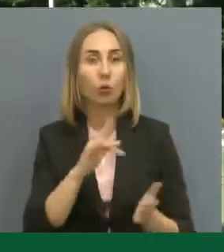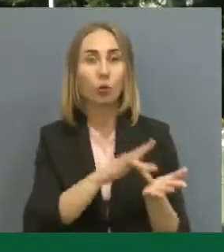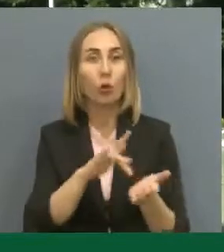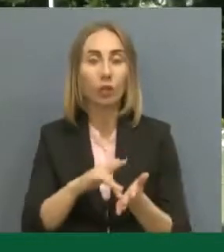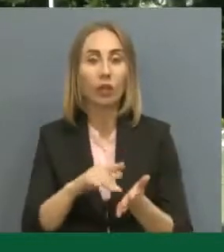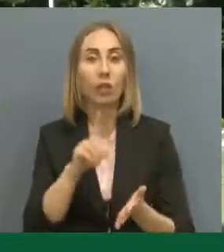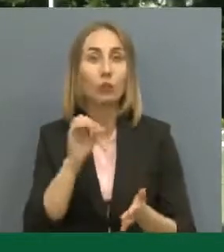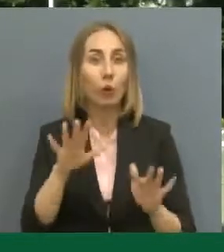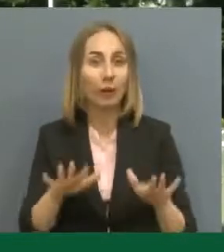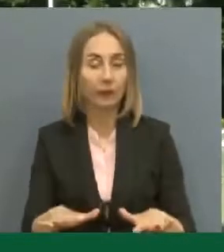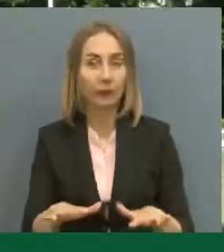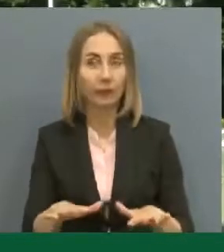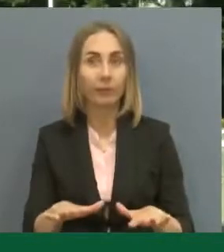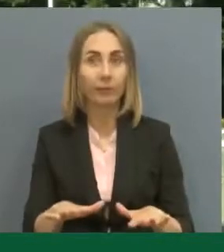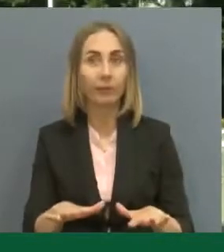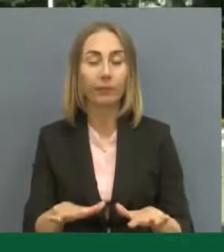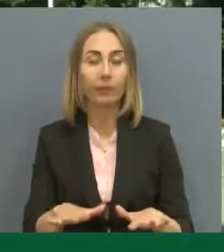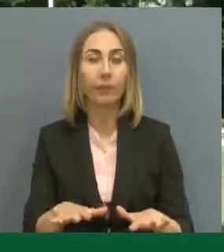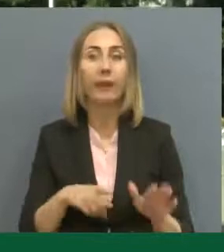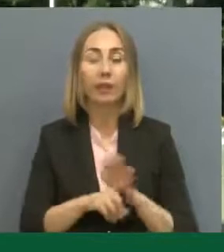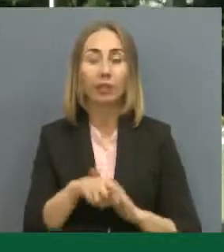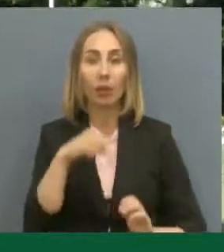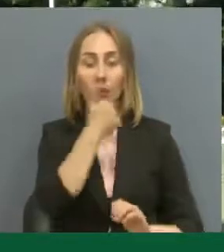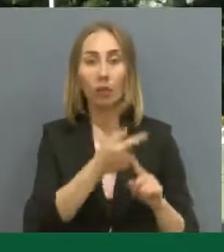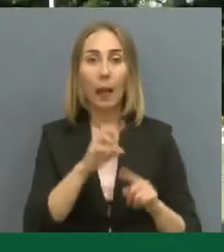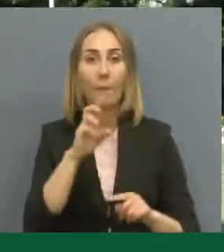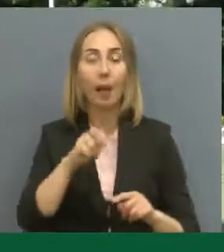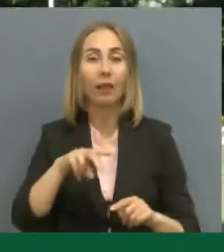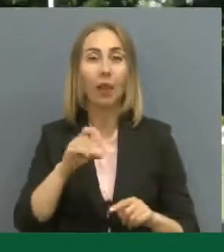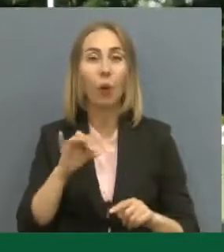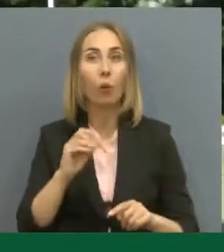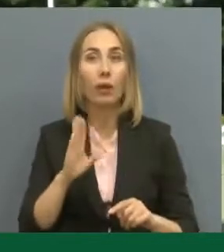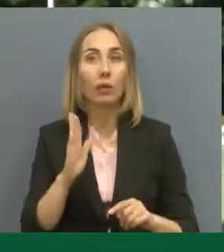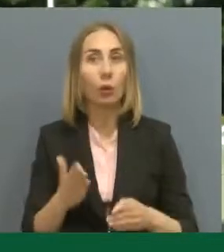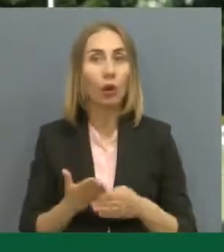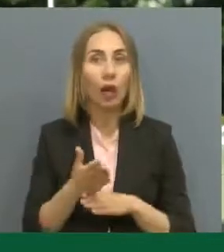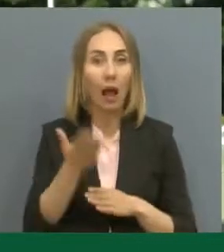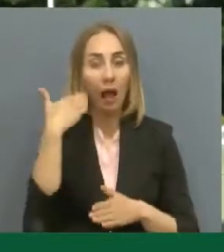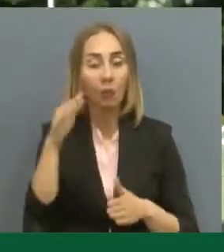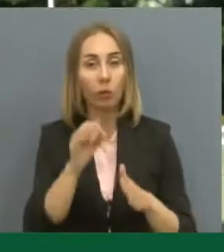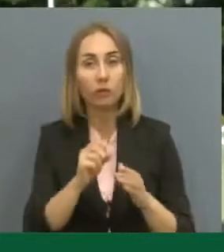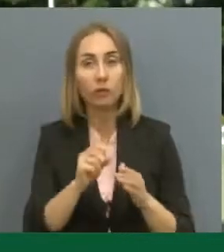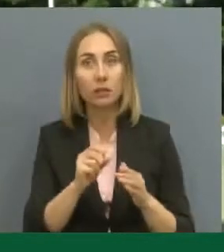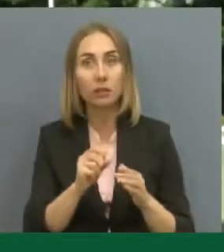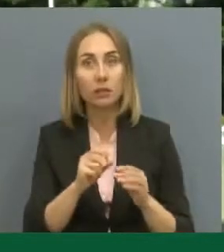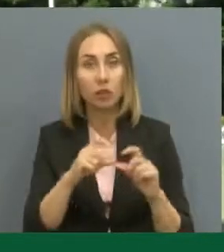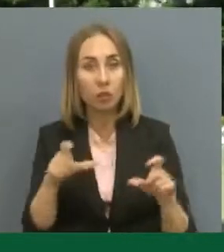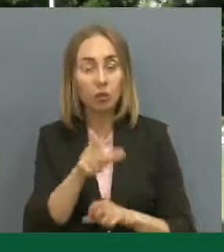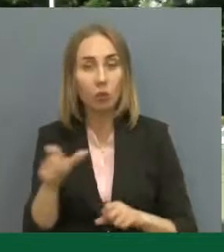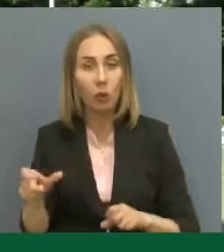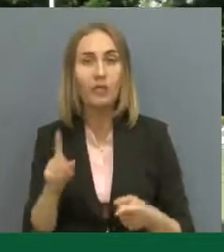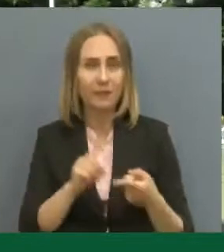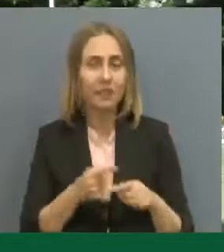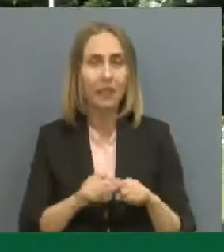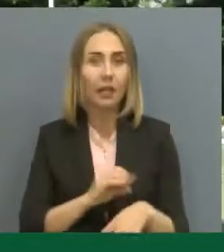зоны. Так как с начала года в «Балдаурен» заезжали только акмолинские школьники в связи с, опять же, ситуацией по